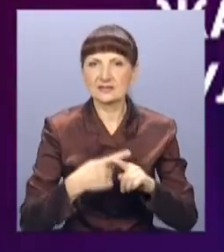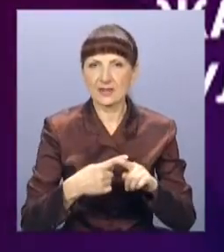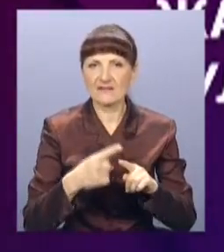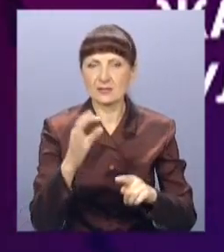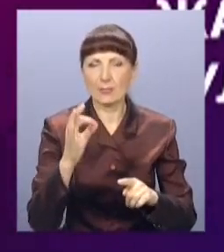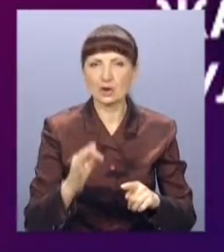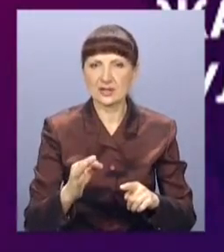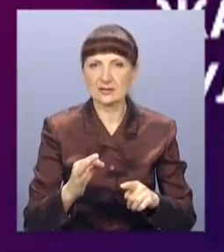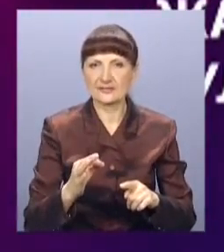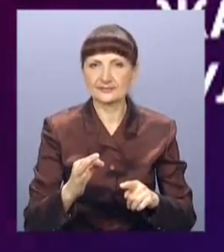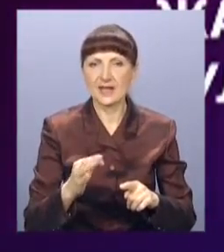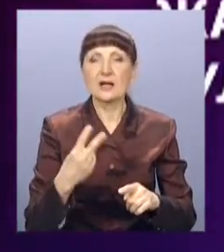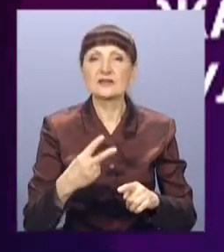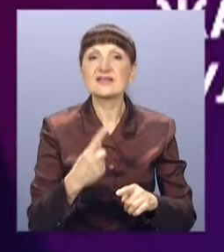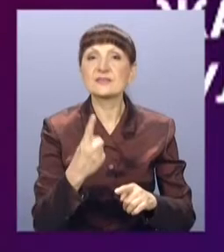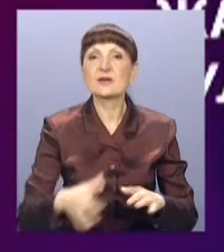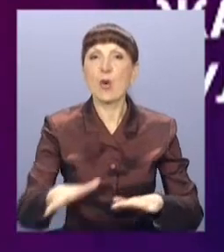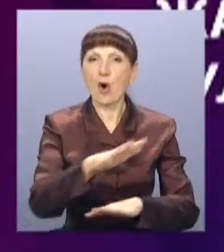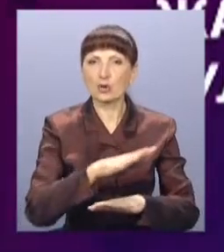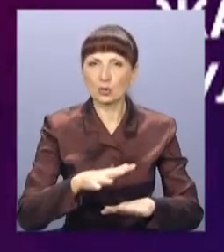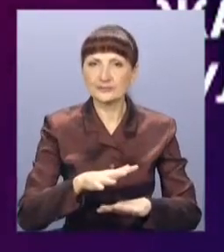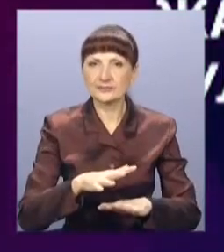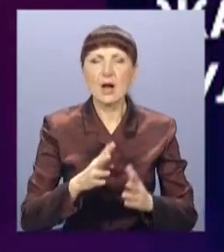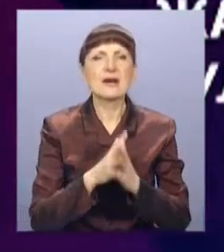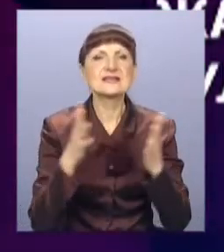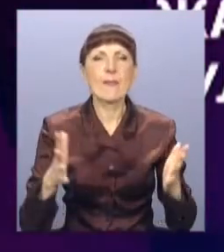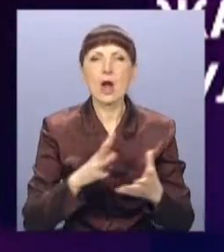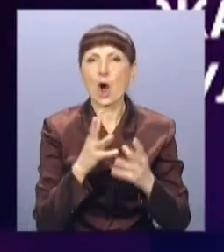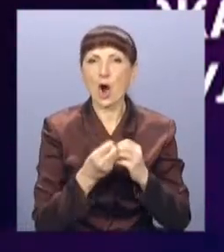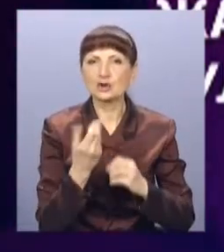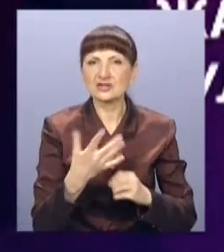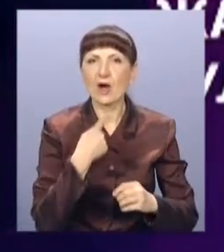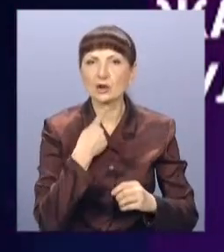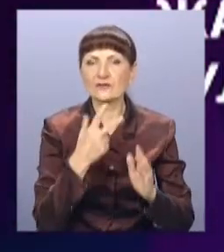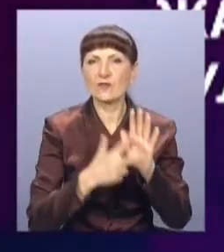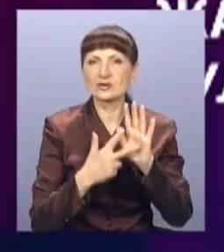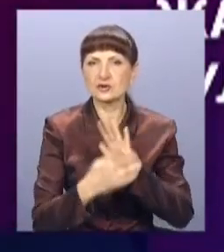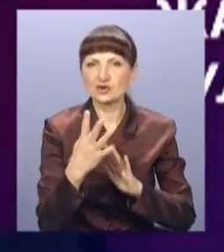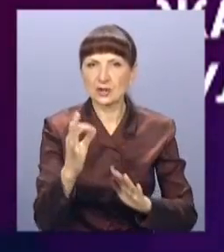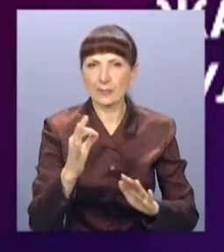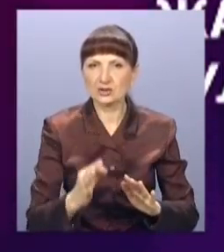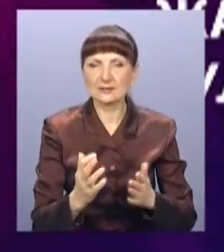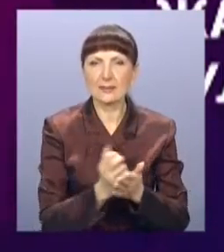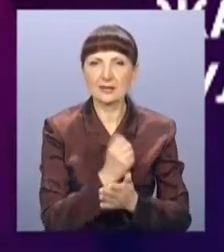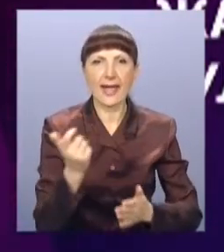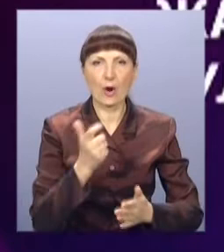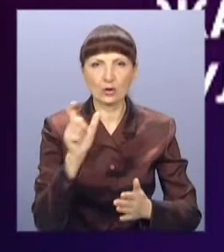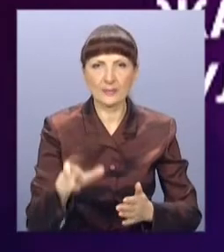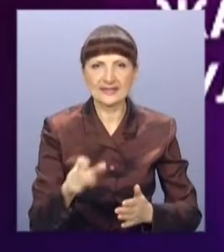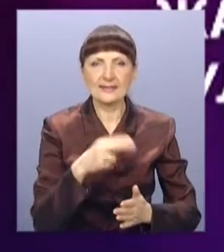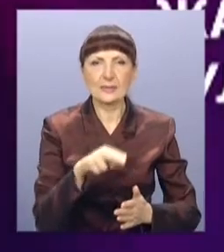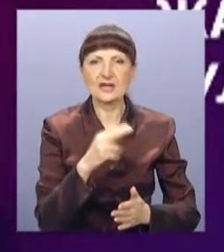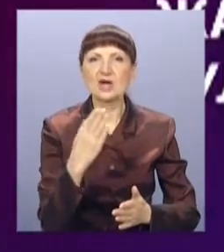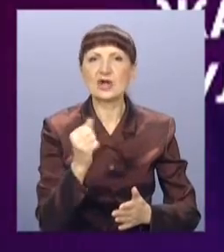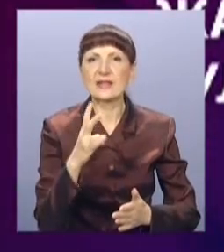75,5% избирателей. По 21-му округу максимальное количество голосов, свыше 84%, набрал экономист Дамир